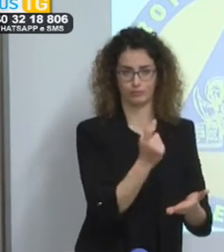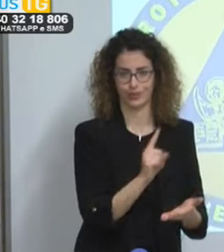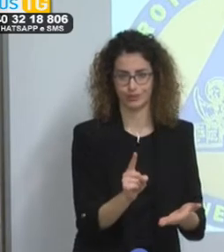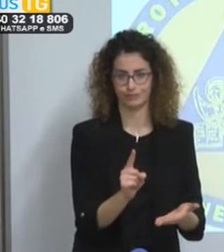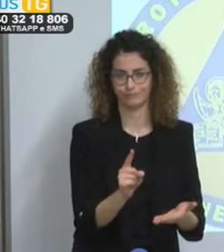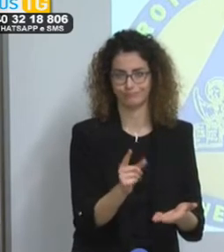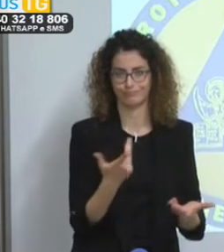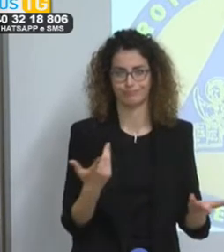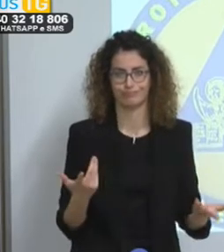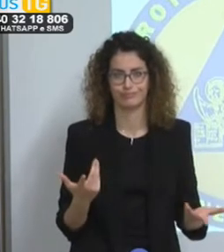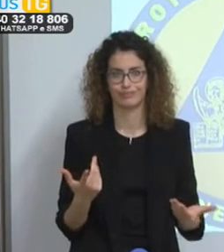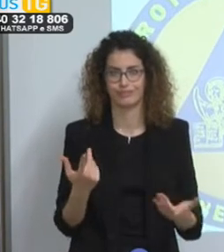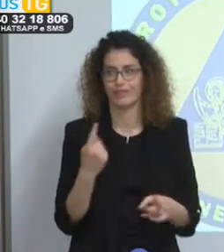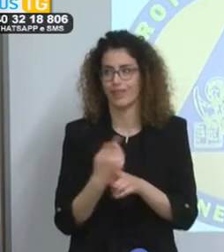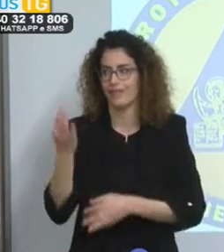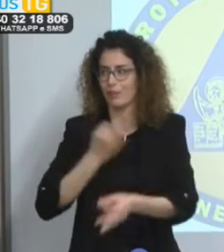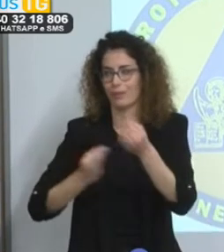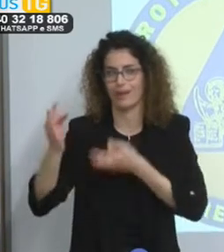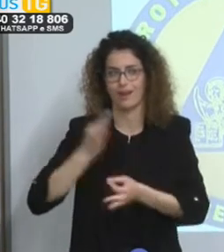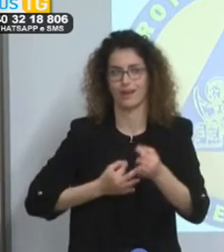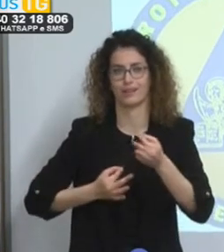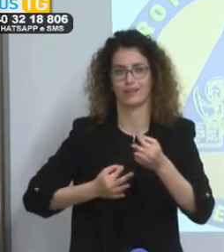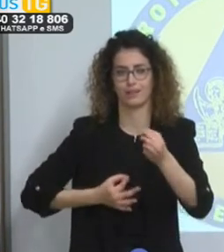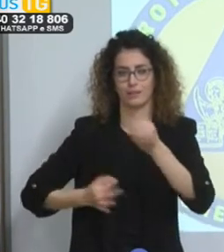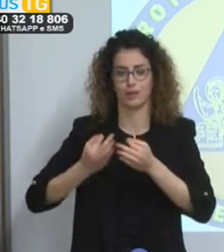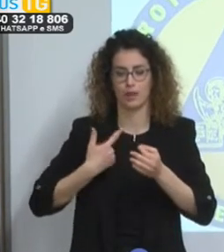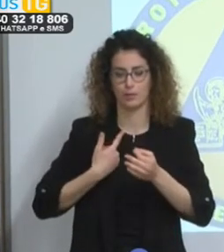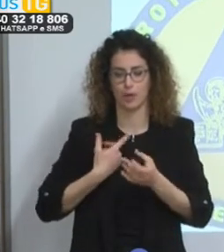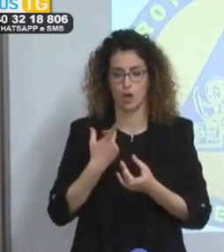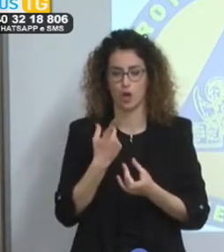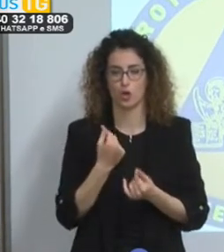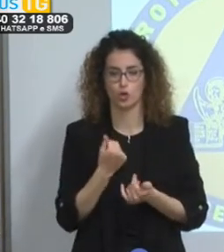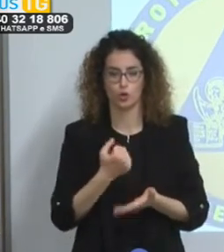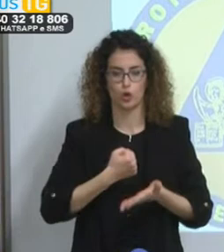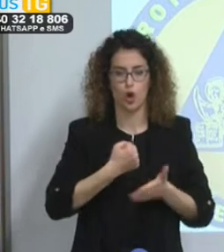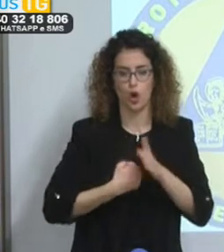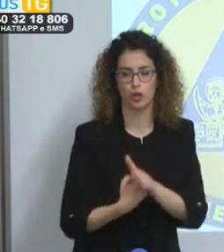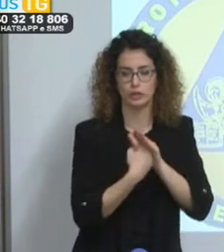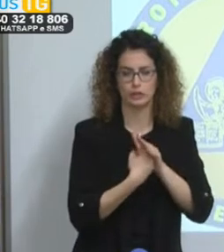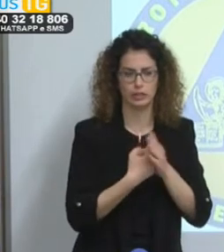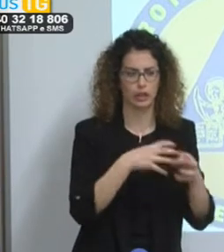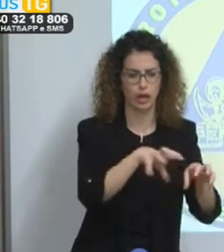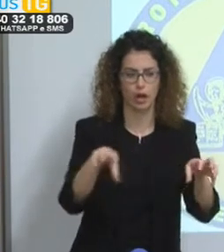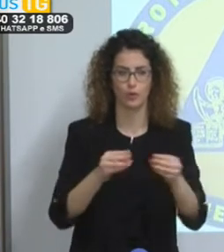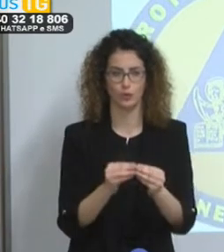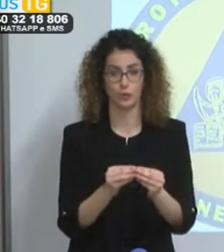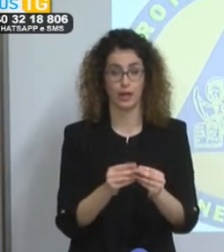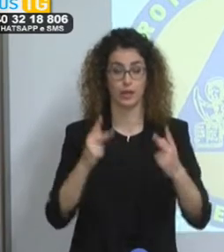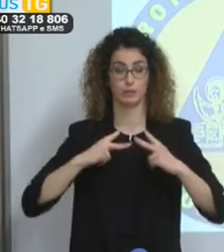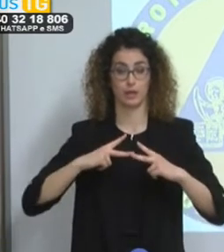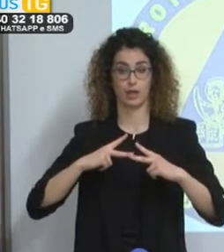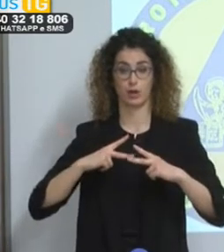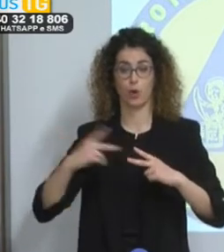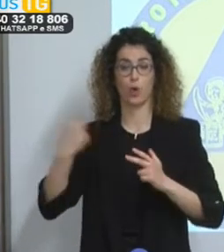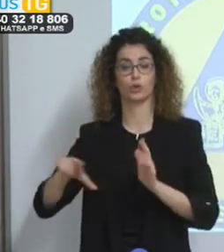dovete fare in modo di darci anche una spiegazione rispetto a come siano state distribuite le risorse. Io spero che con l'ultimo decreto sostegni ci